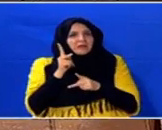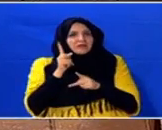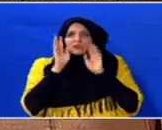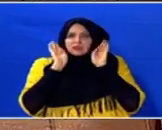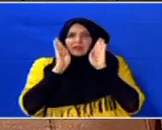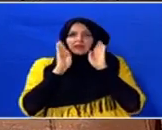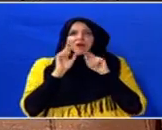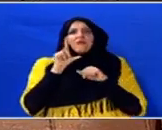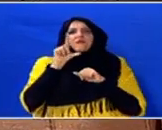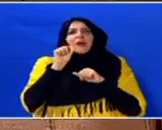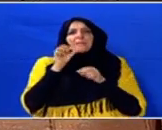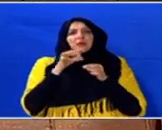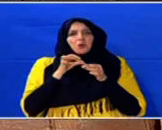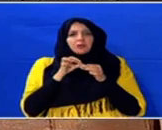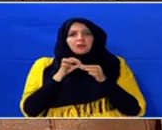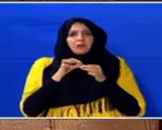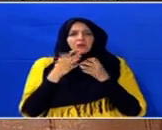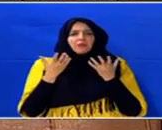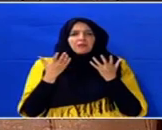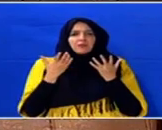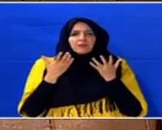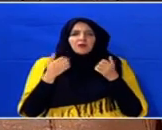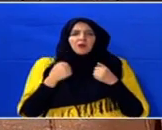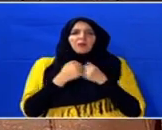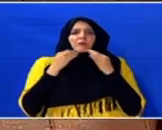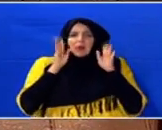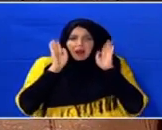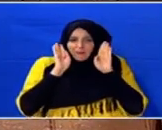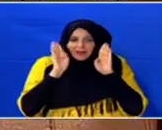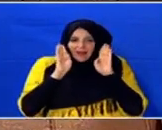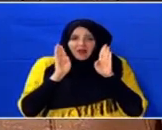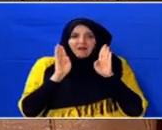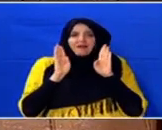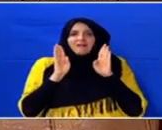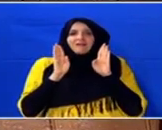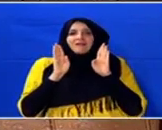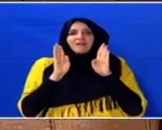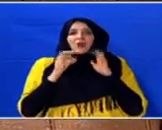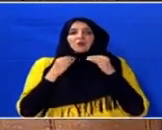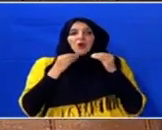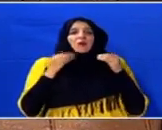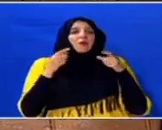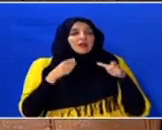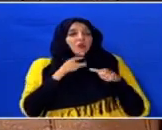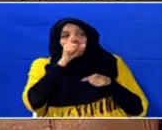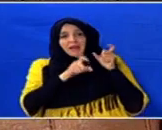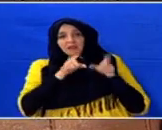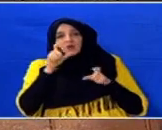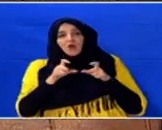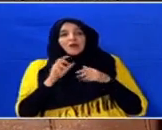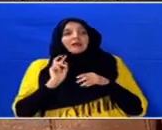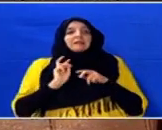حوالي ربع ساعة 20 دقيقة، منها أدى صلاته، منها يعطي فرصة للناس